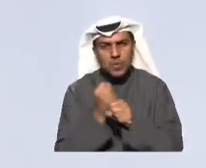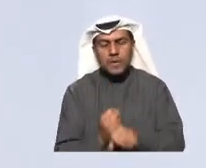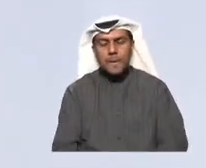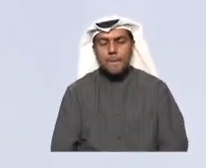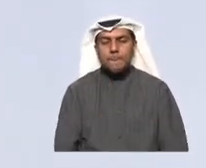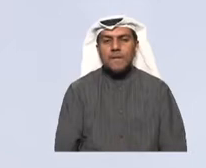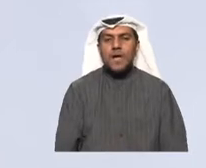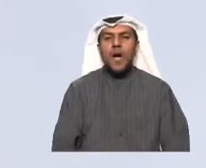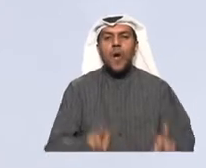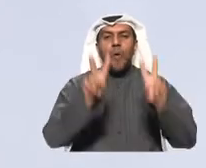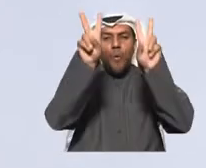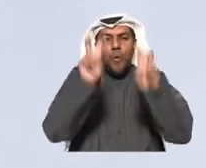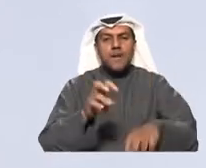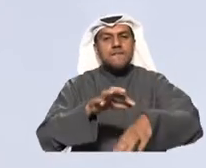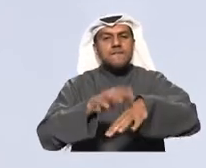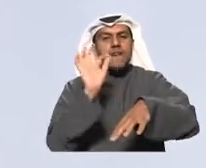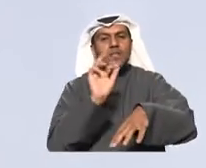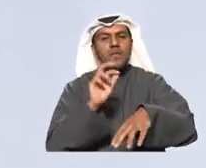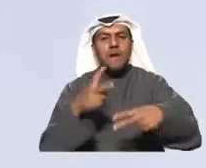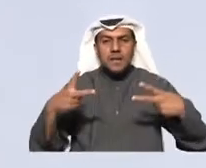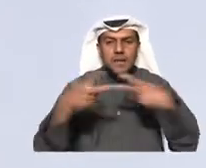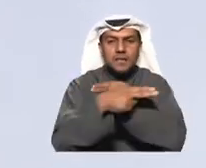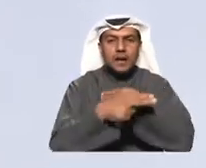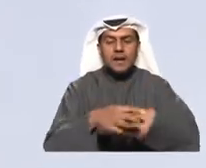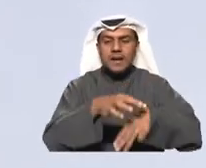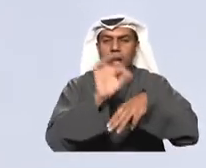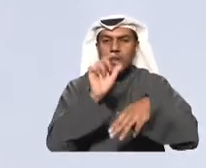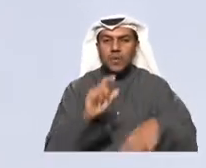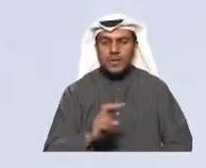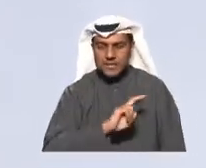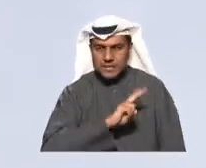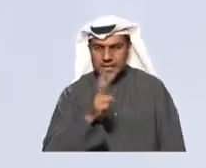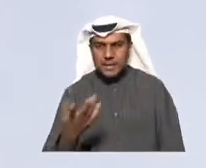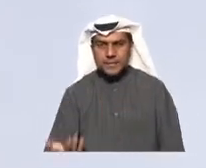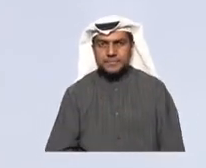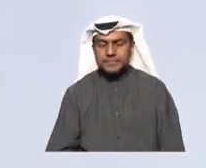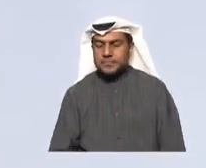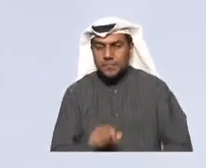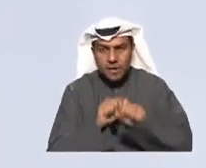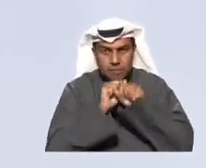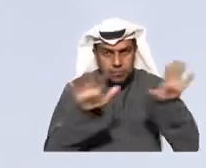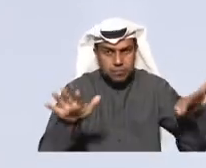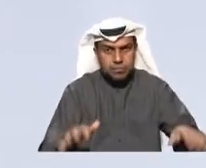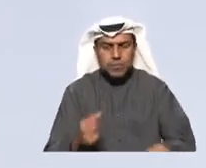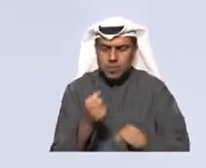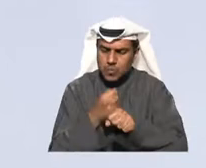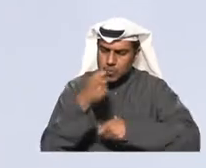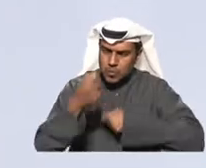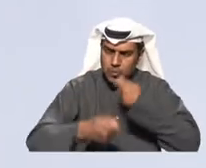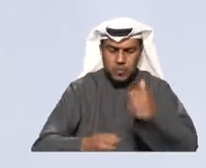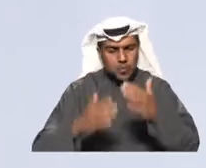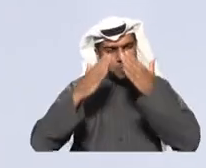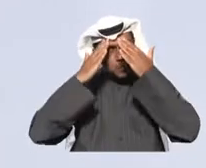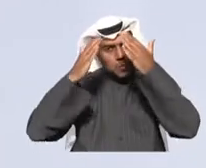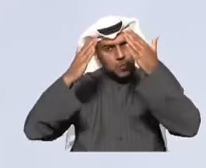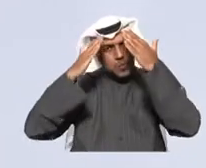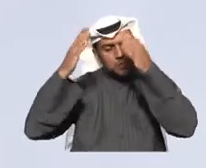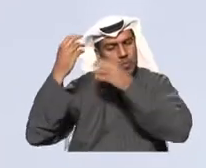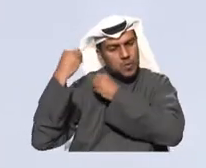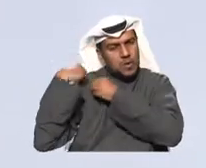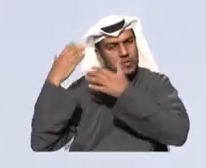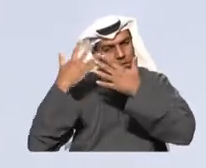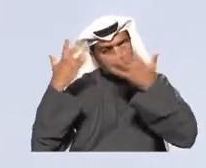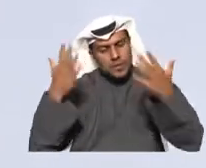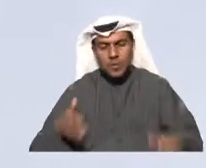والذين يقومون بمحاصرة تفشي انتشار هذا الوباء الأطباء. خالص الشكر لجميع الزملاء